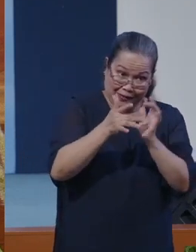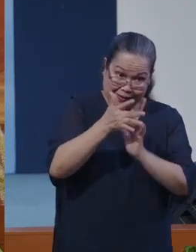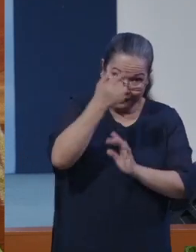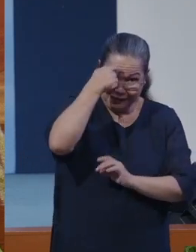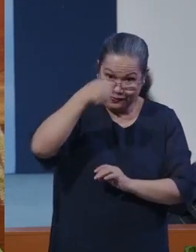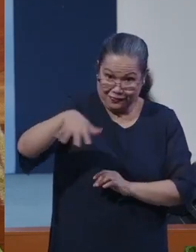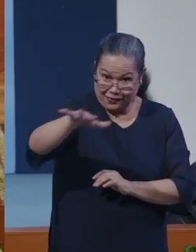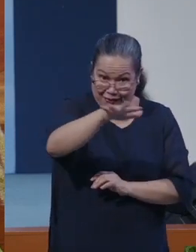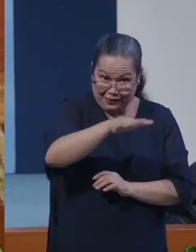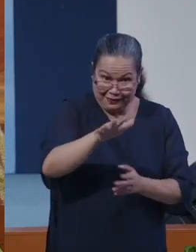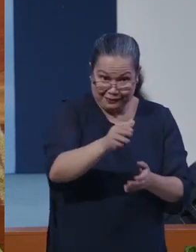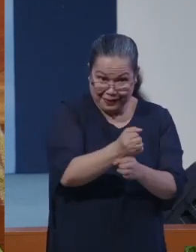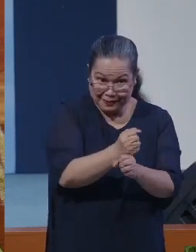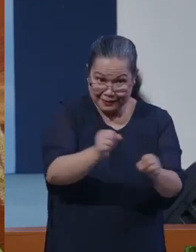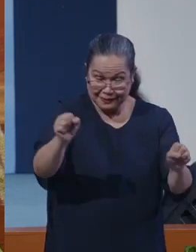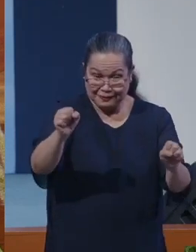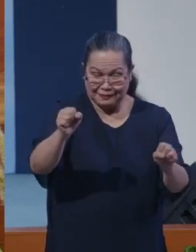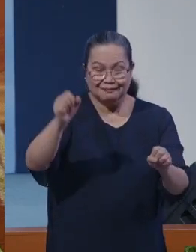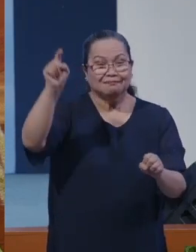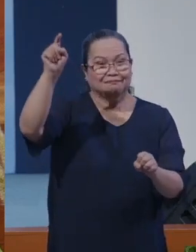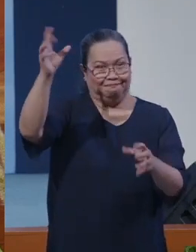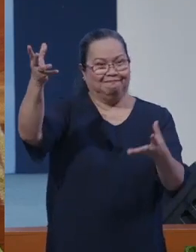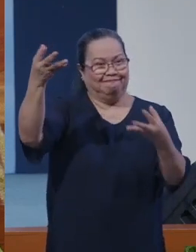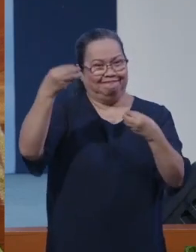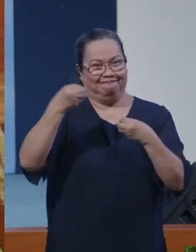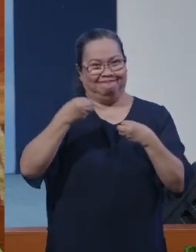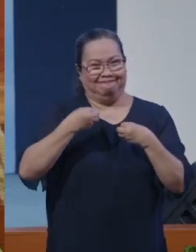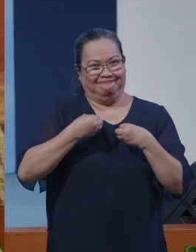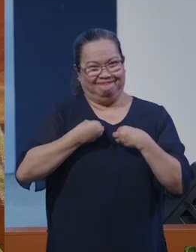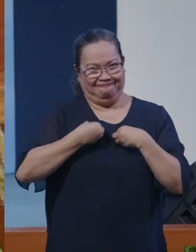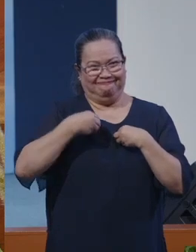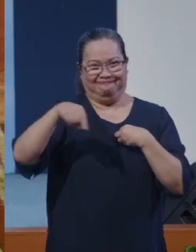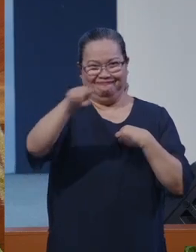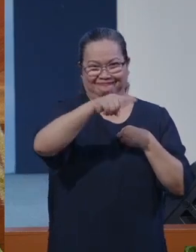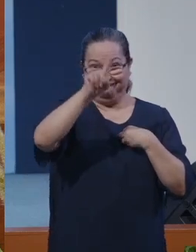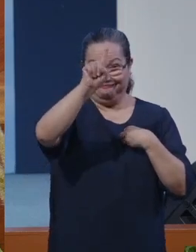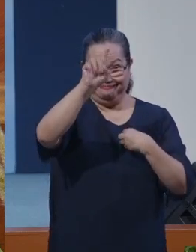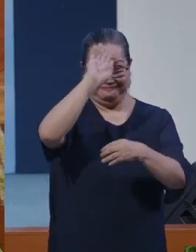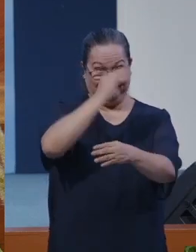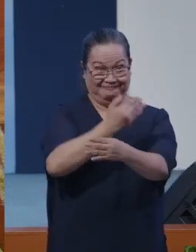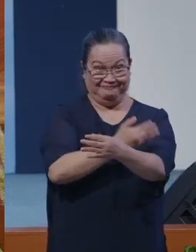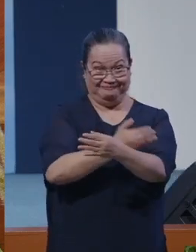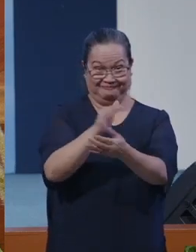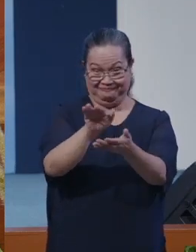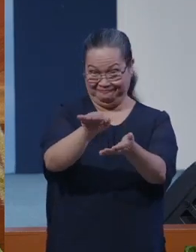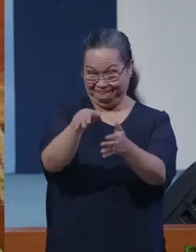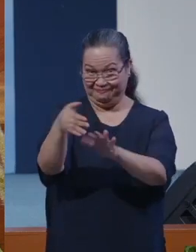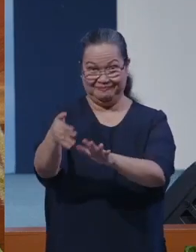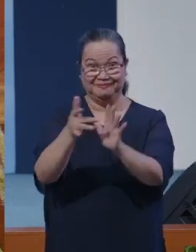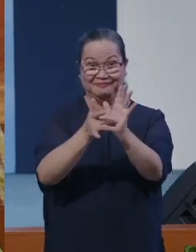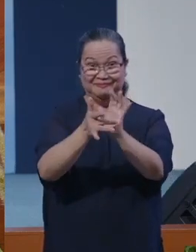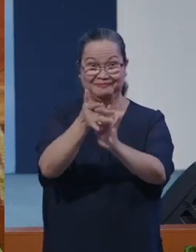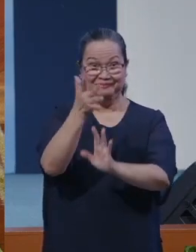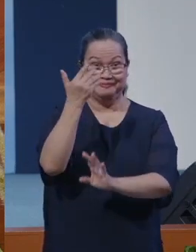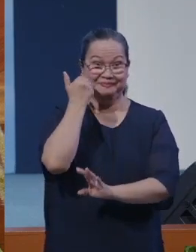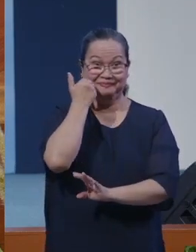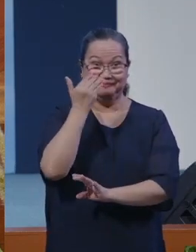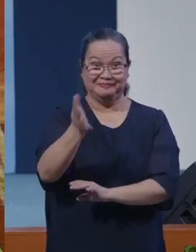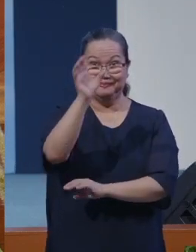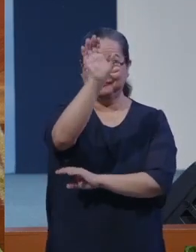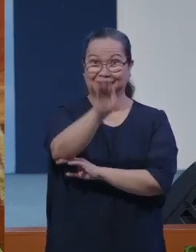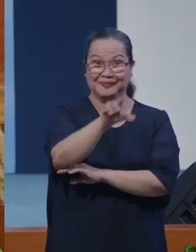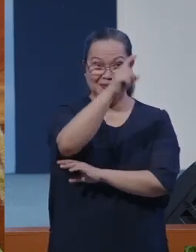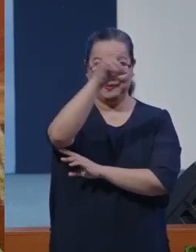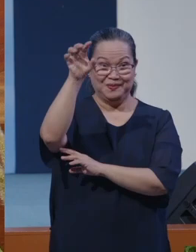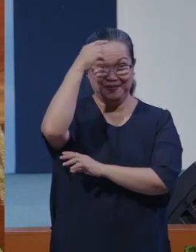all, ibinigay ng Diyos Ama ang kanyang sariling bugtong na anak na mamatay sa krus para sa ating eternal